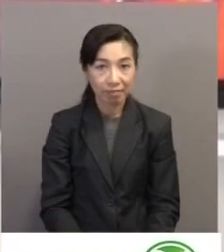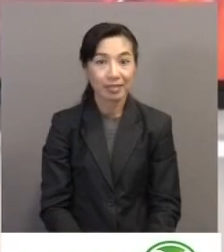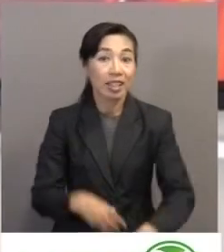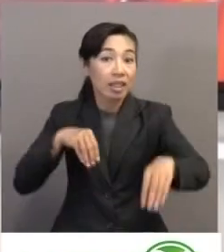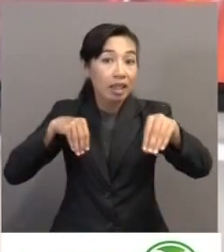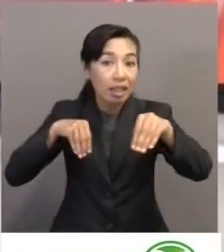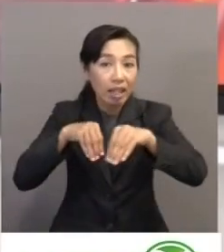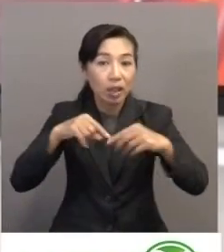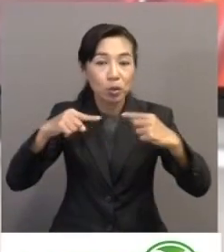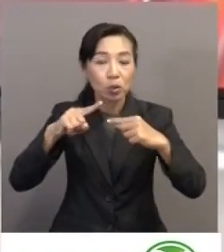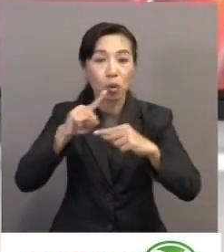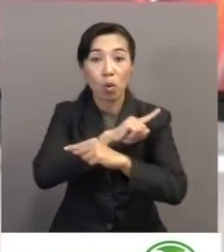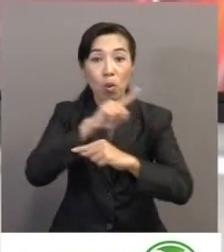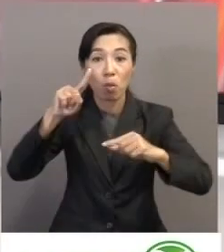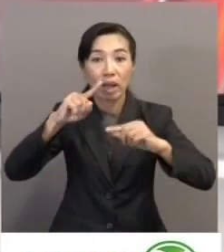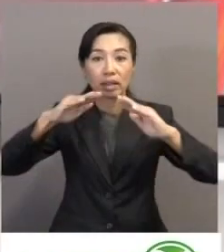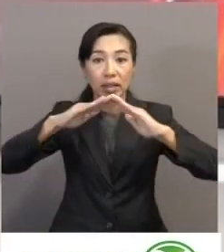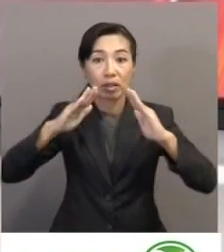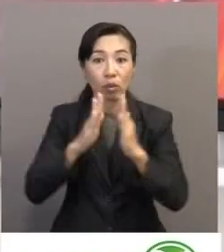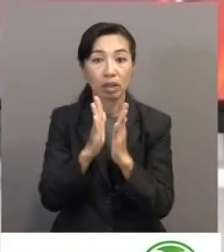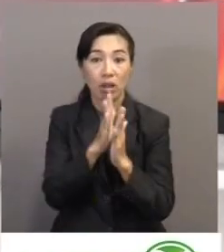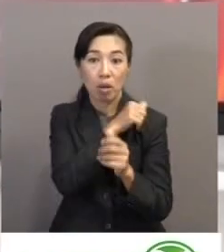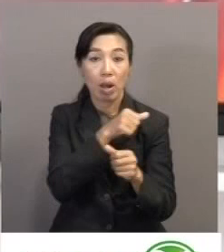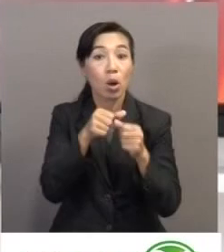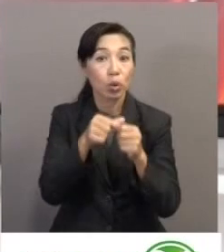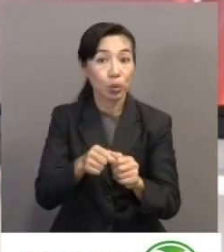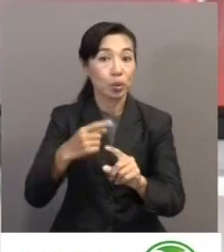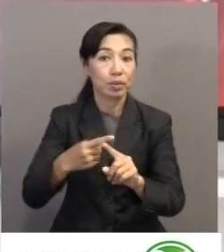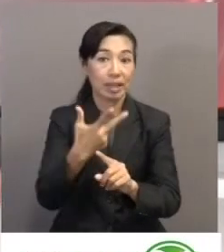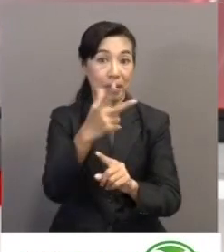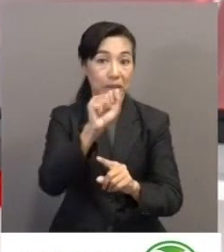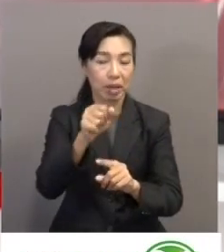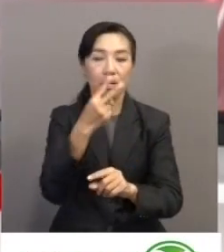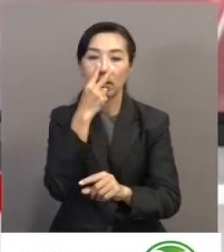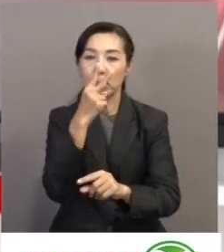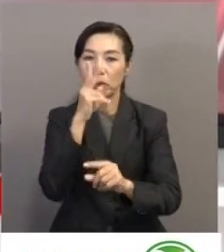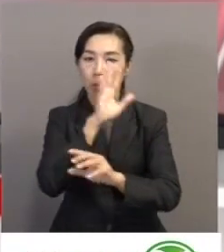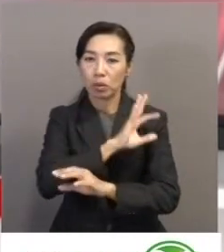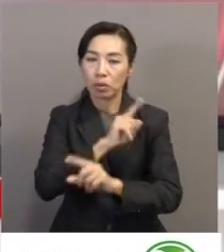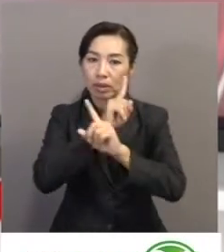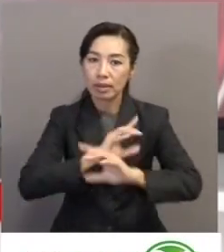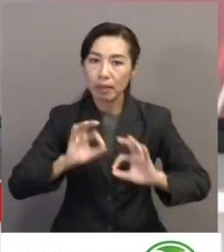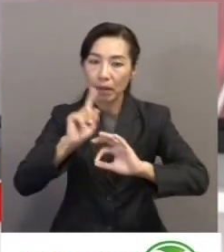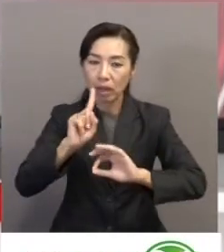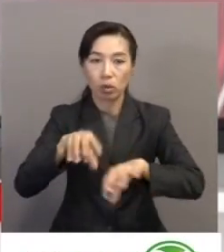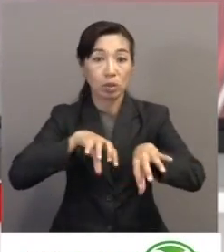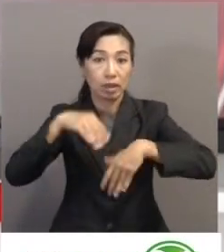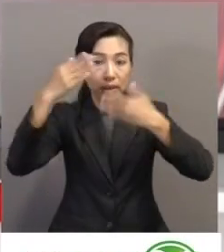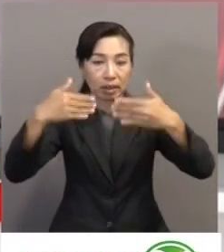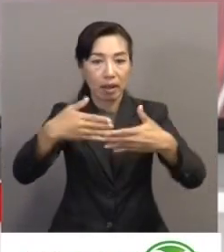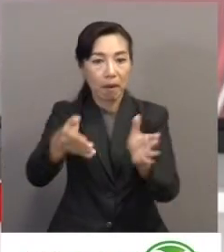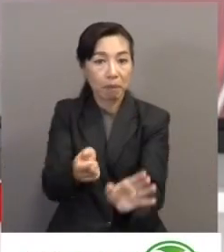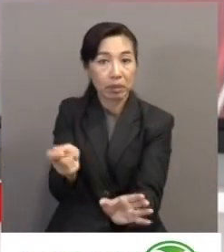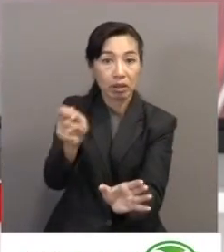ครับอีกไม่กี่วันก็จะเข้าสู่วันเข้าพรรษาแล้วนะครับวันนี้พาไปดูอีกงานสำคัญนะครับกับประเพณีตักบาตรดอกไม้ครับที่วัดพระพุทธบา